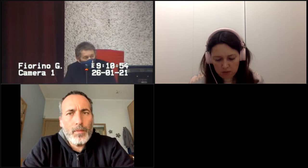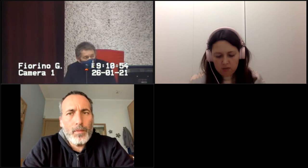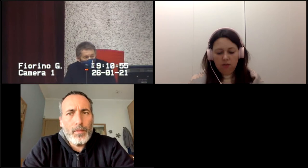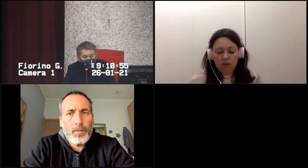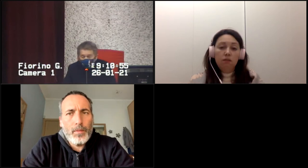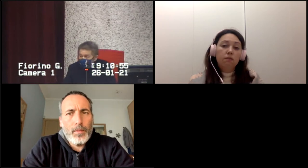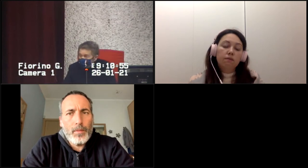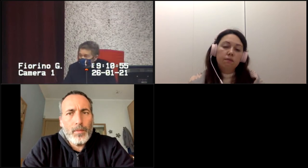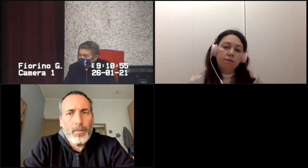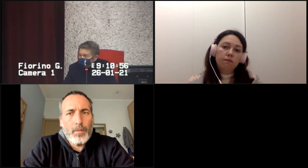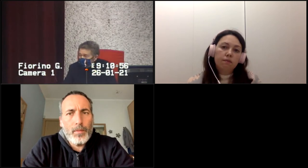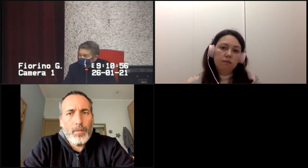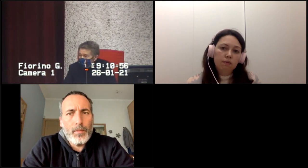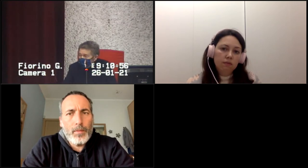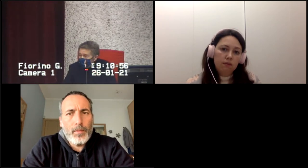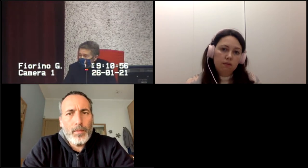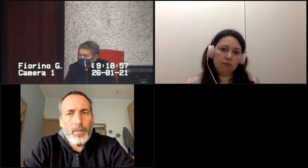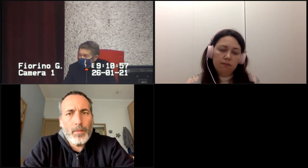Ci sono altri interventi?